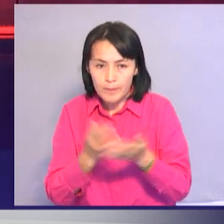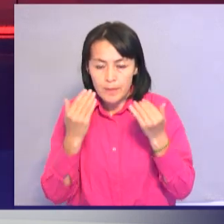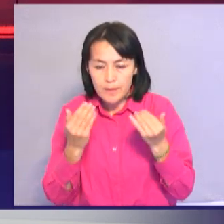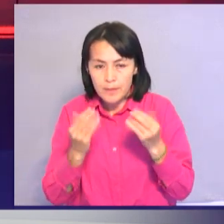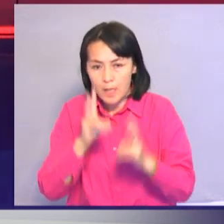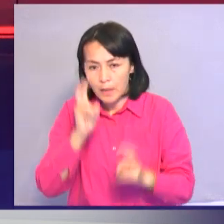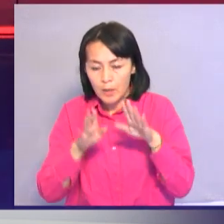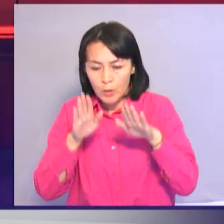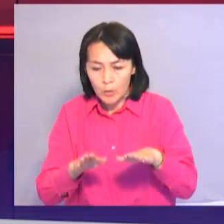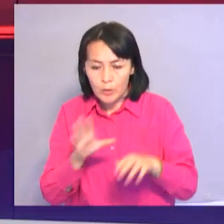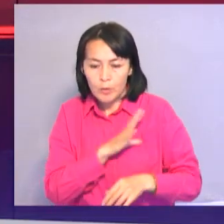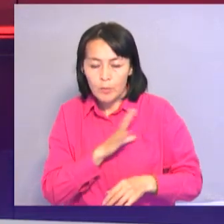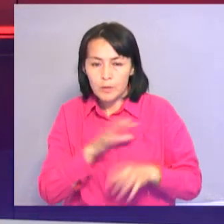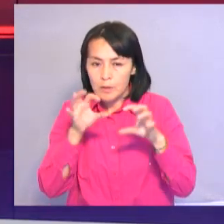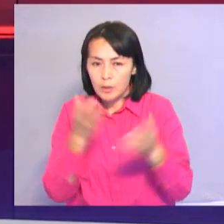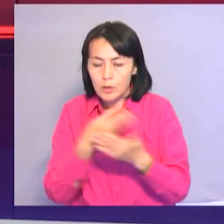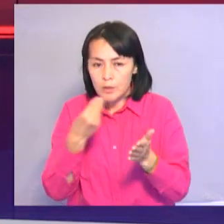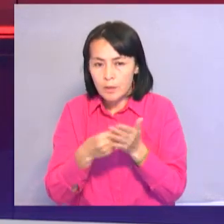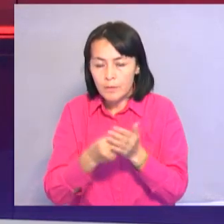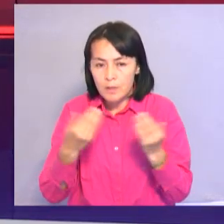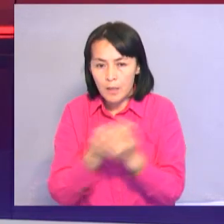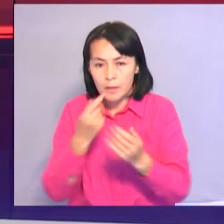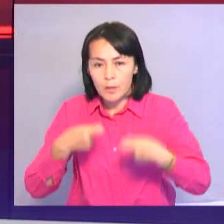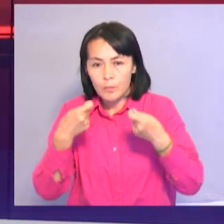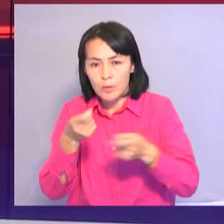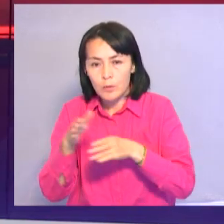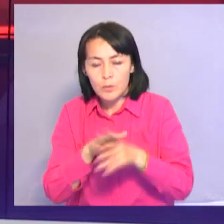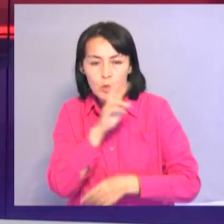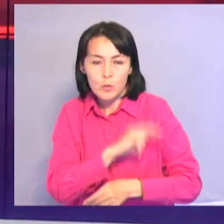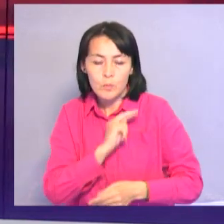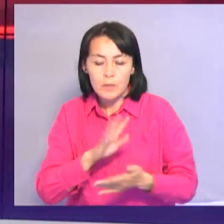кен орны берілді. Заңсыз сатып алынған активтерді қайтару бойынша жұмыс жалғасып жатыр.